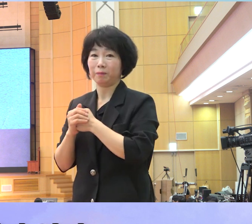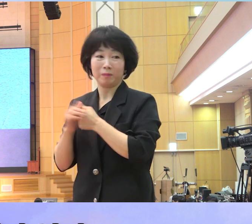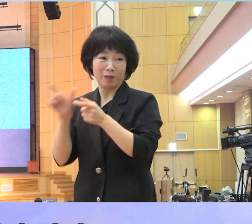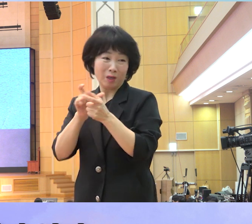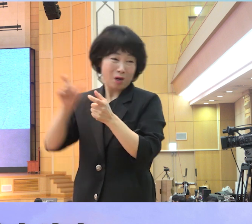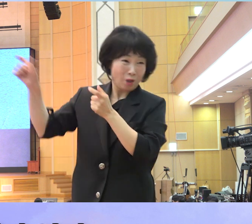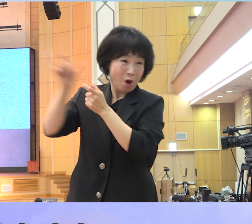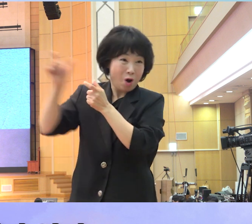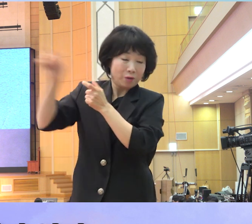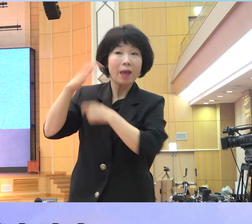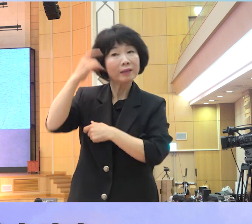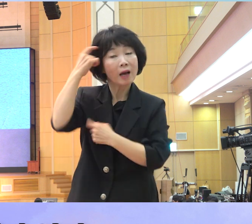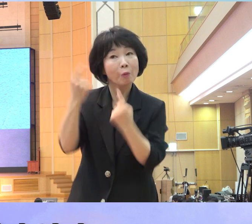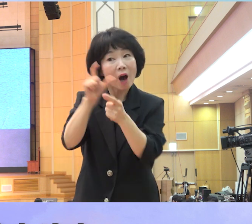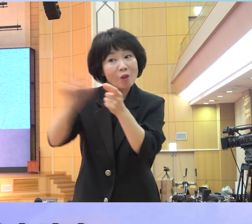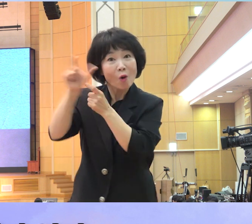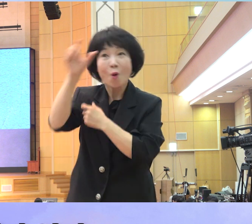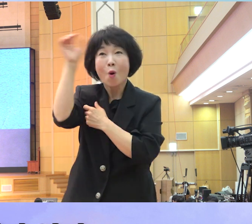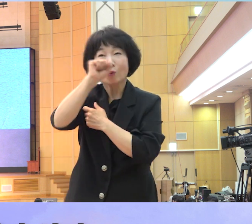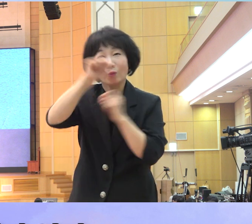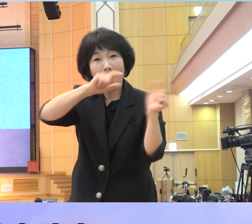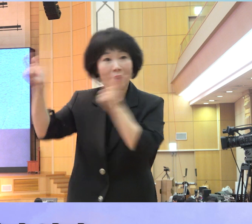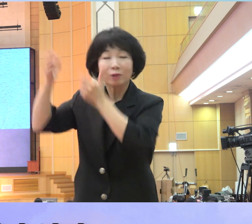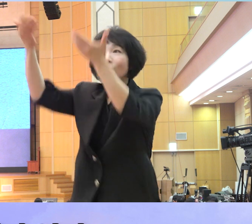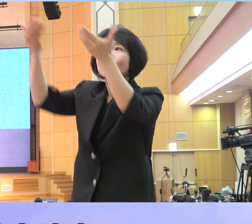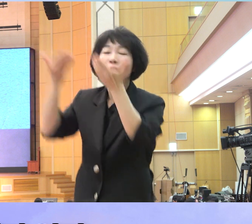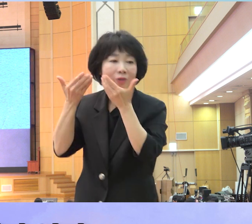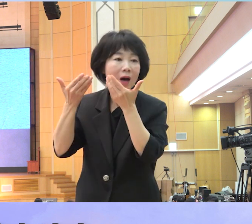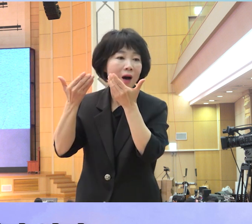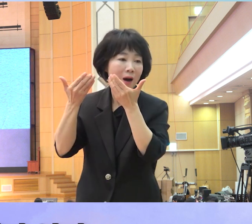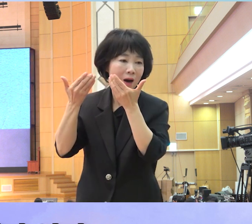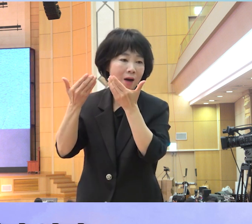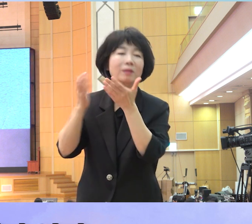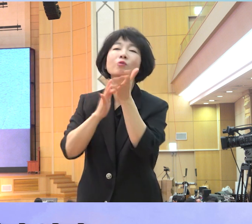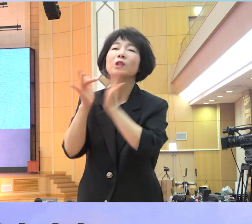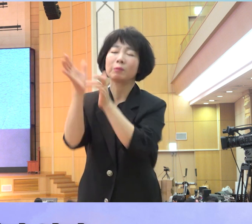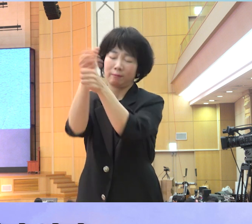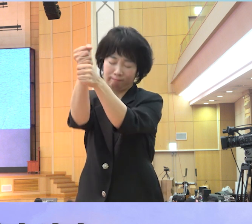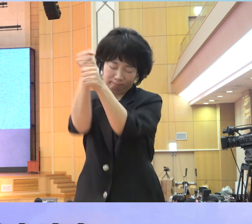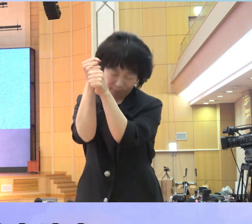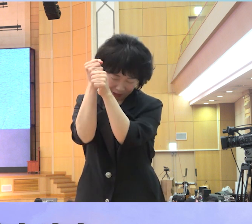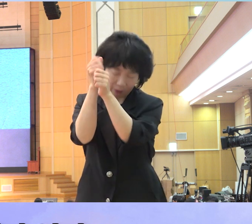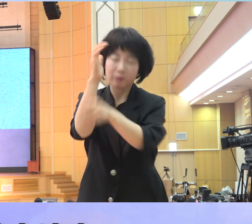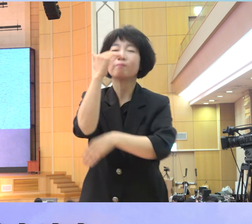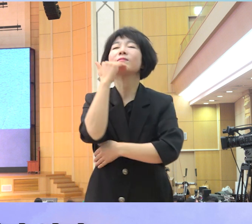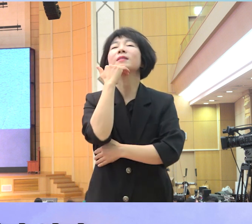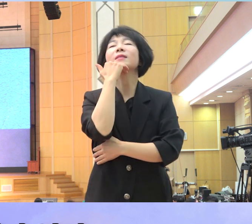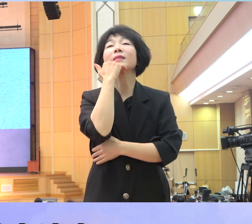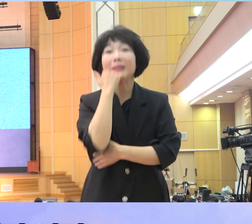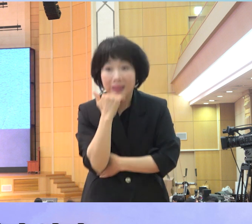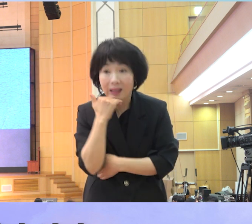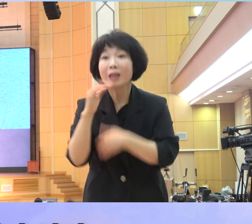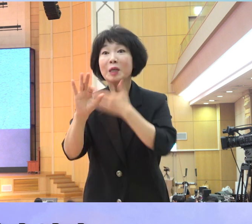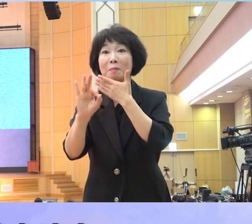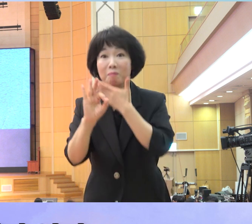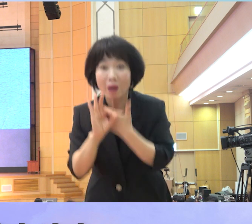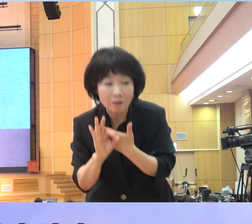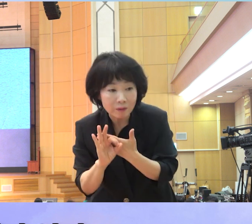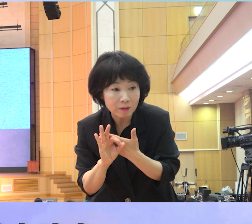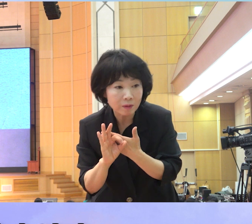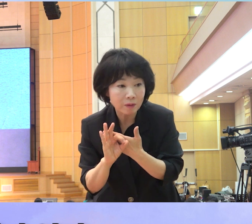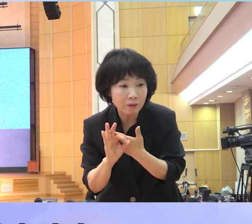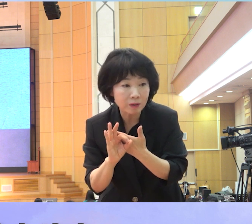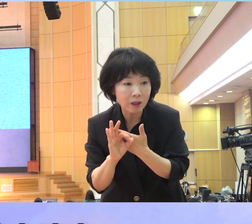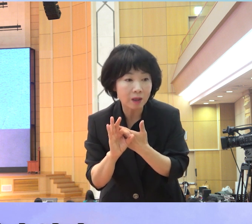더욱 응답하시는 그 예수님만 막 붙들고 있잖아요. 그 예수님만 붙들고 기다리면 어떤 역사가